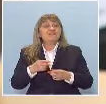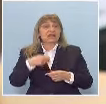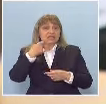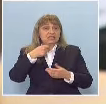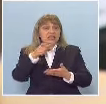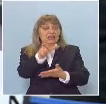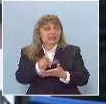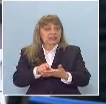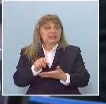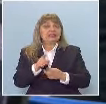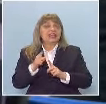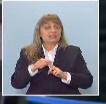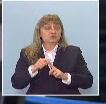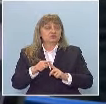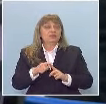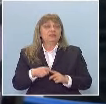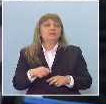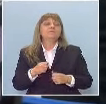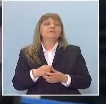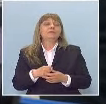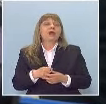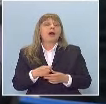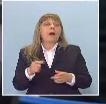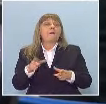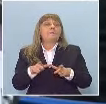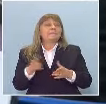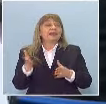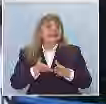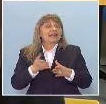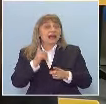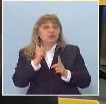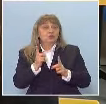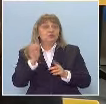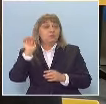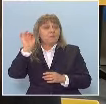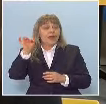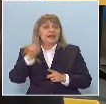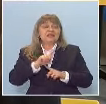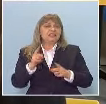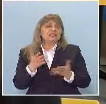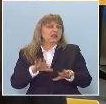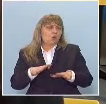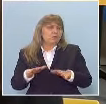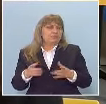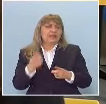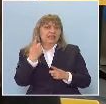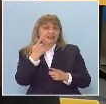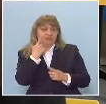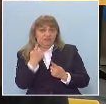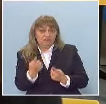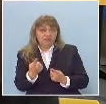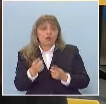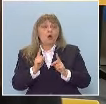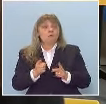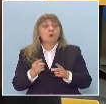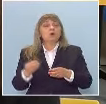много честно спрямо останалите и материалите, които бяха, не са просто от един вид материали,